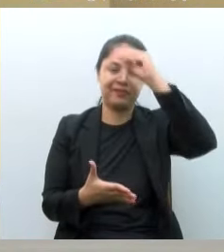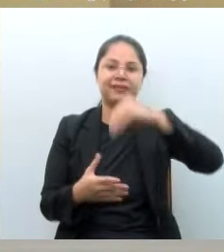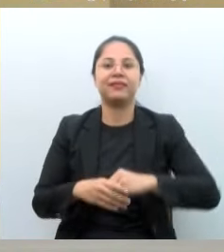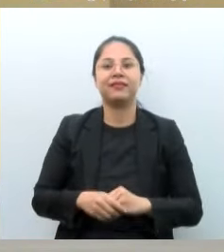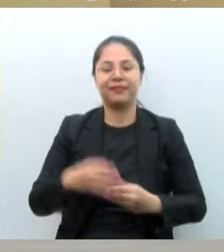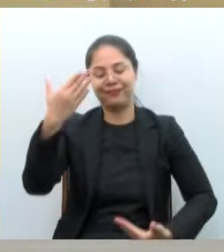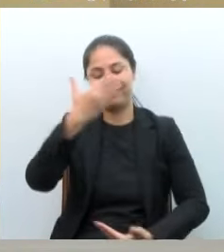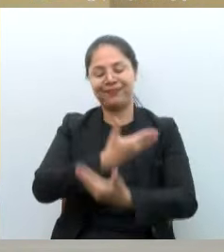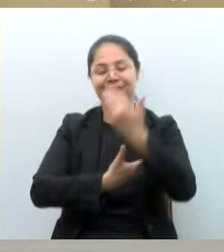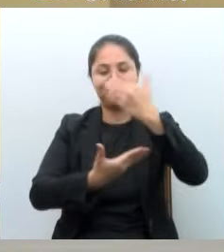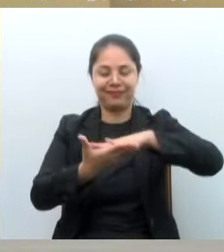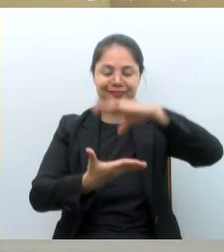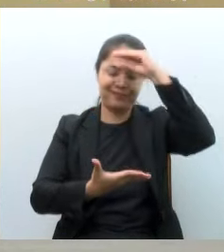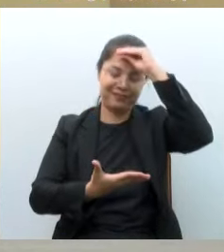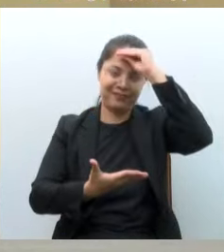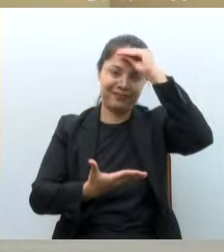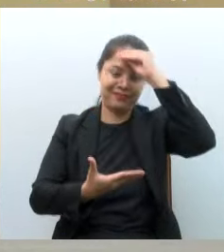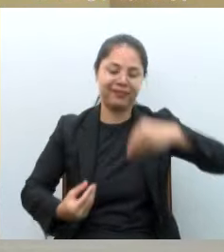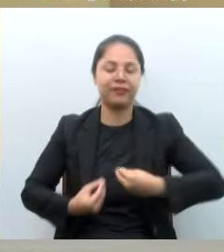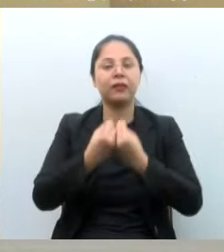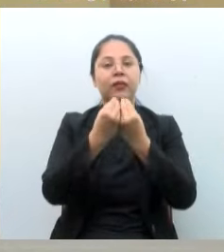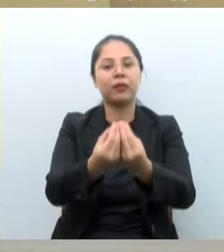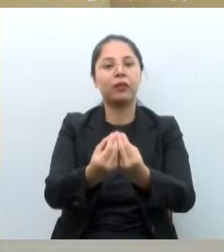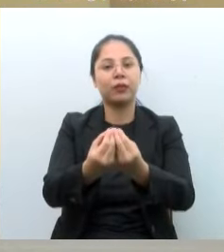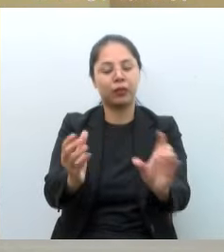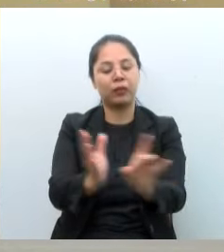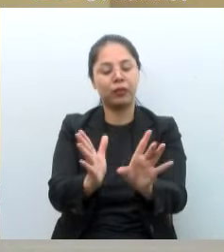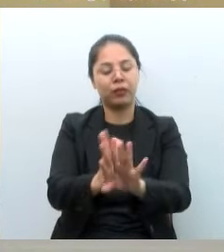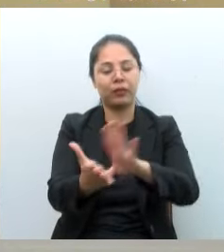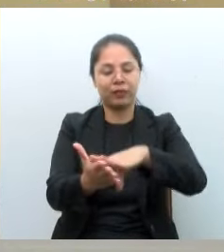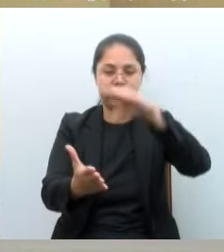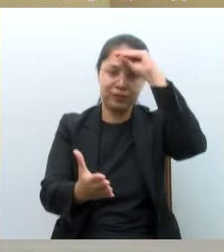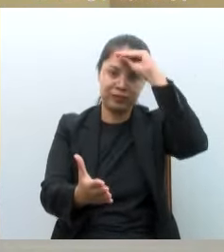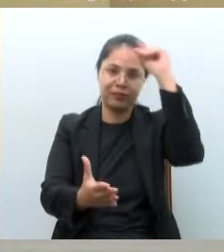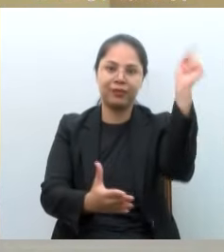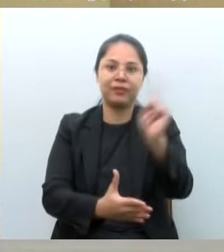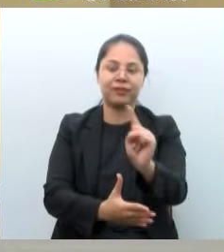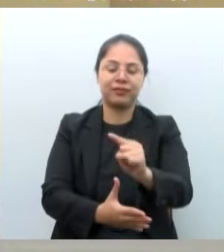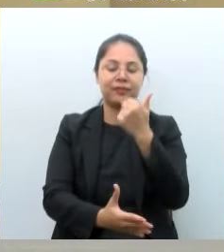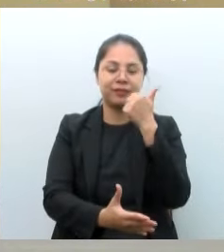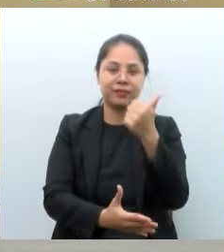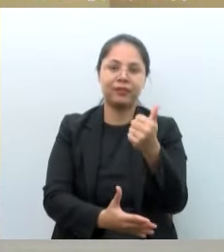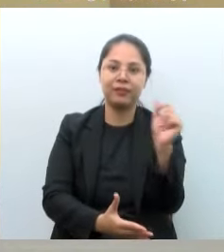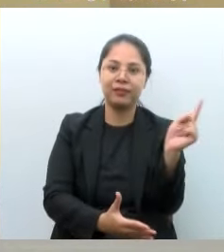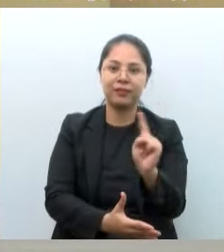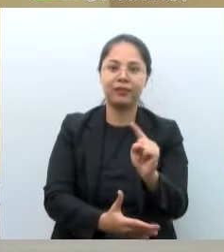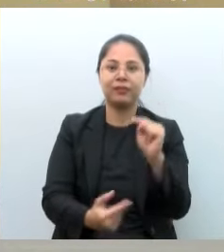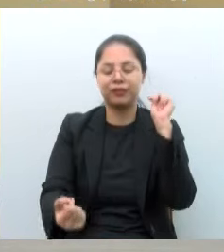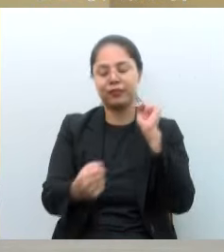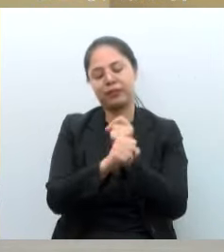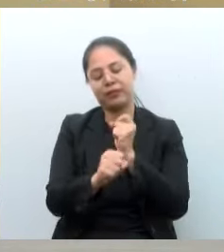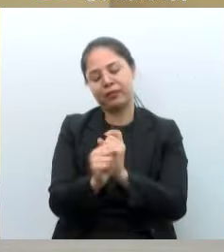โอกาสในการที่ได้รับการศึกษาคุณภาพในการได้รับการศึกษาเป็นอย่างไรภาระการบ้